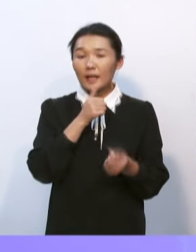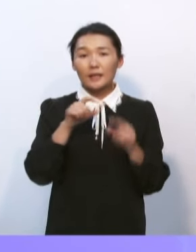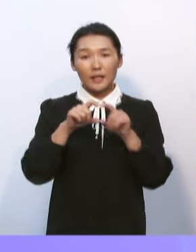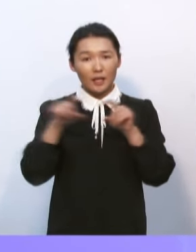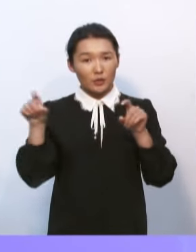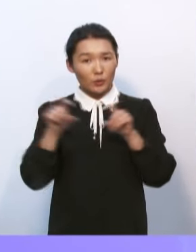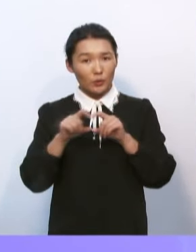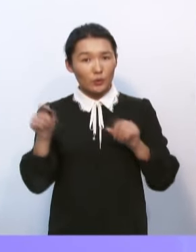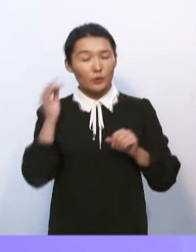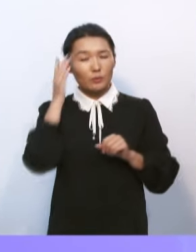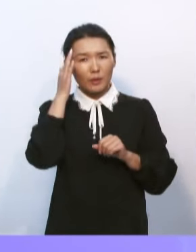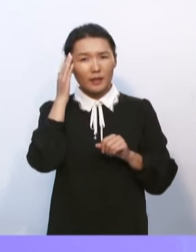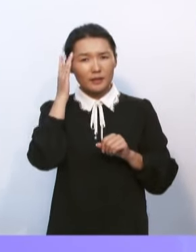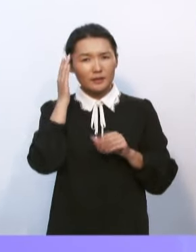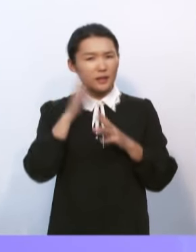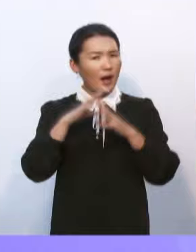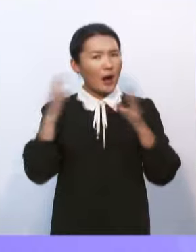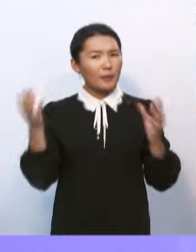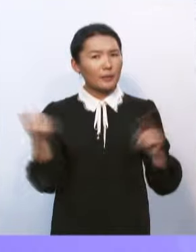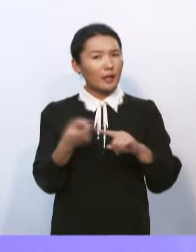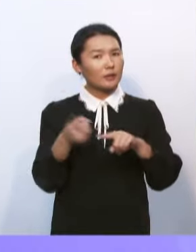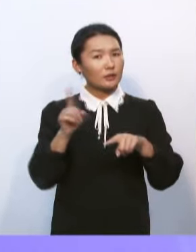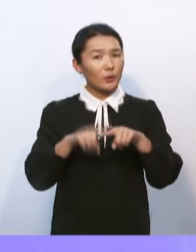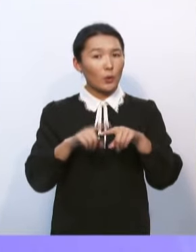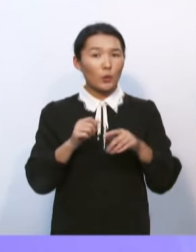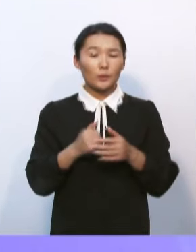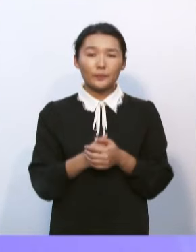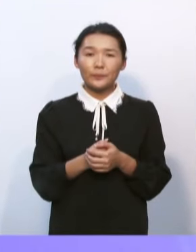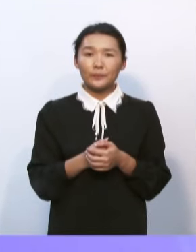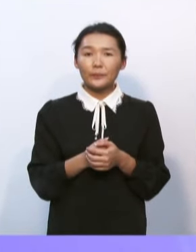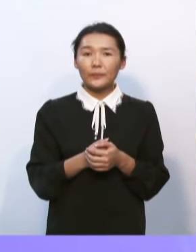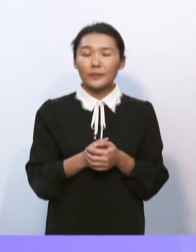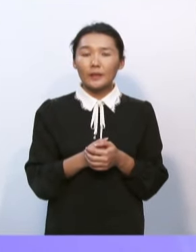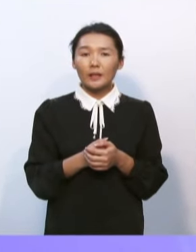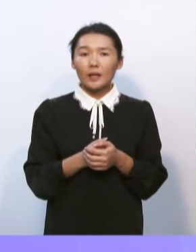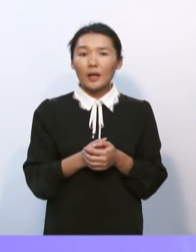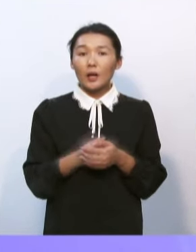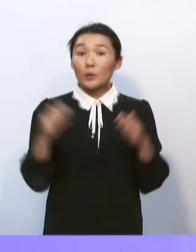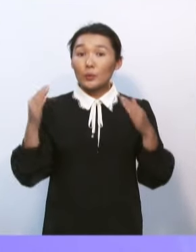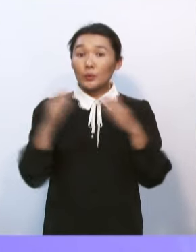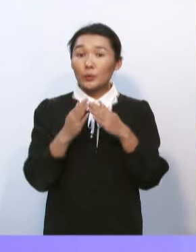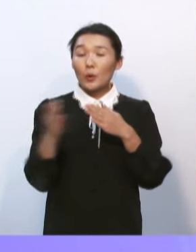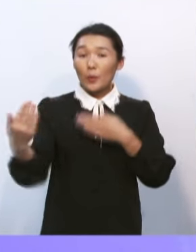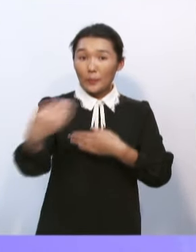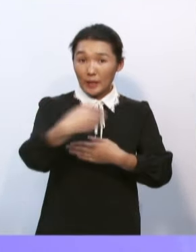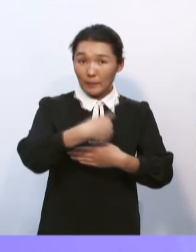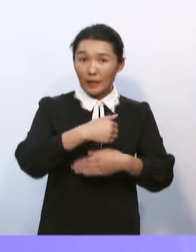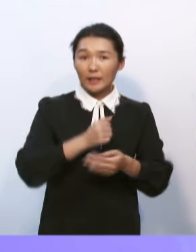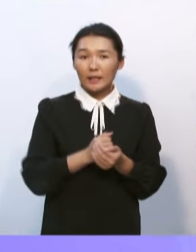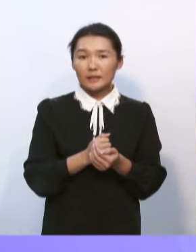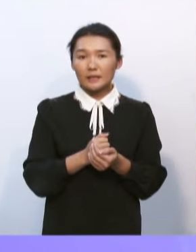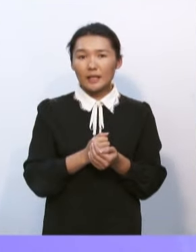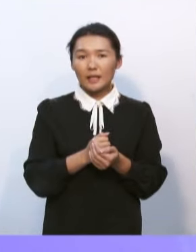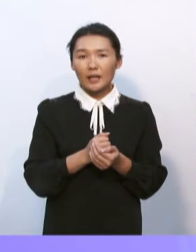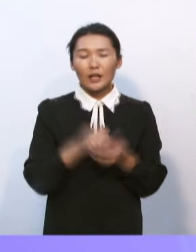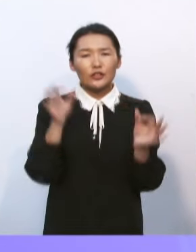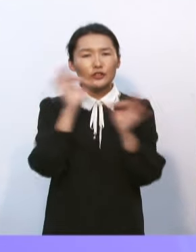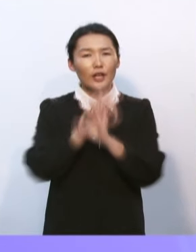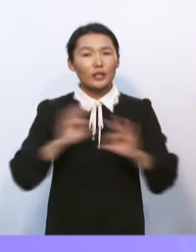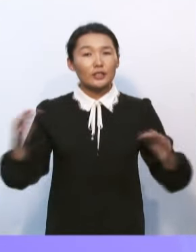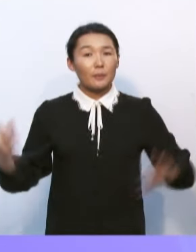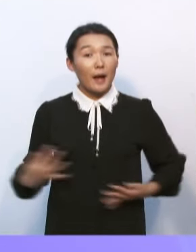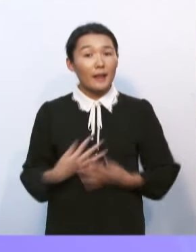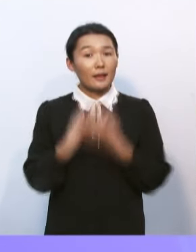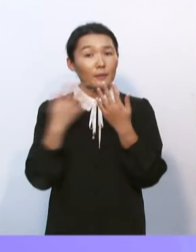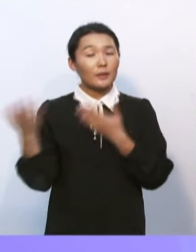сөздөрдүн мааниси абдан чоң. Үйгө мейман келсе, жакшы маанай менен тосуп алат.